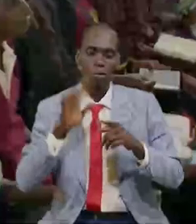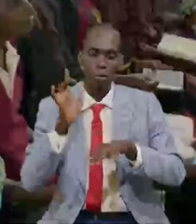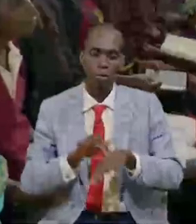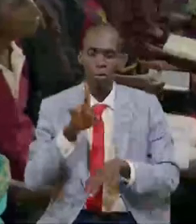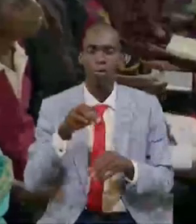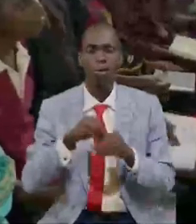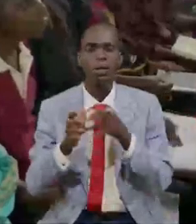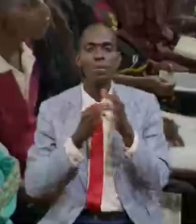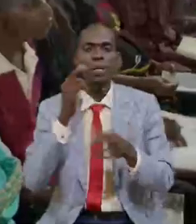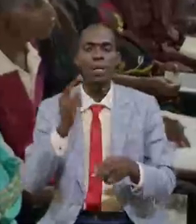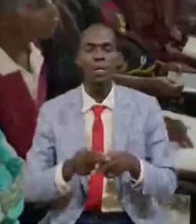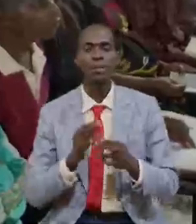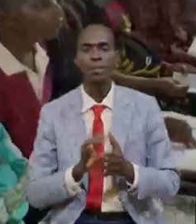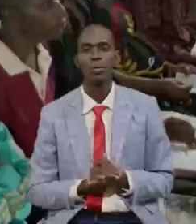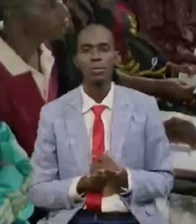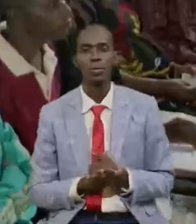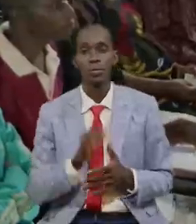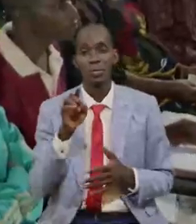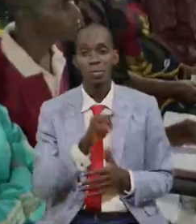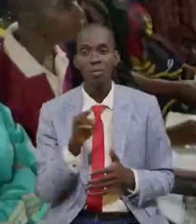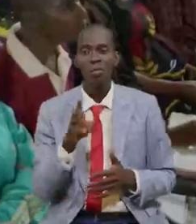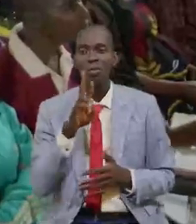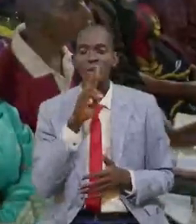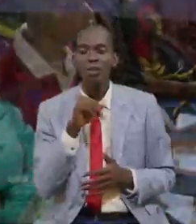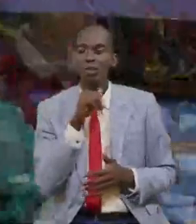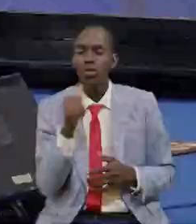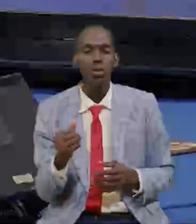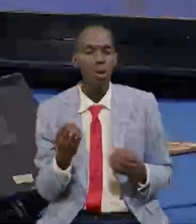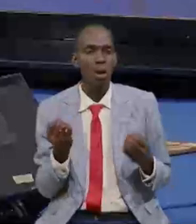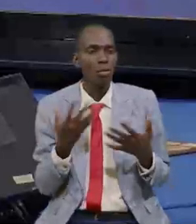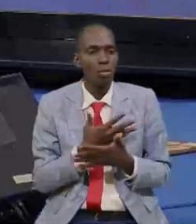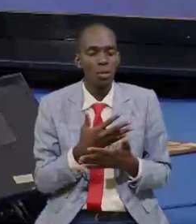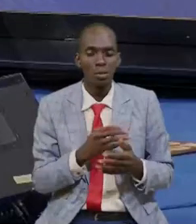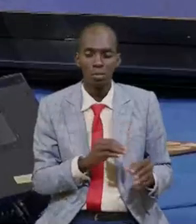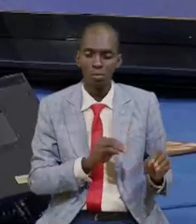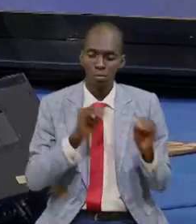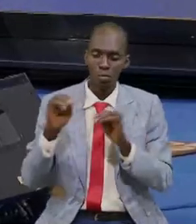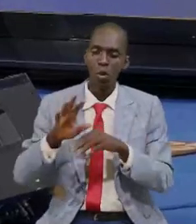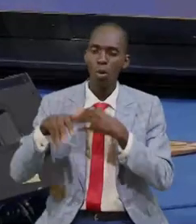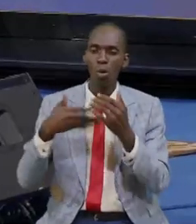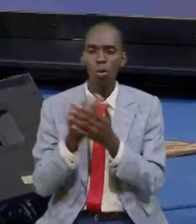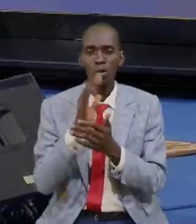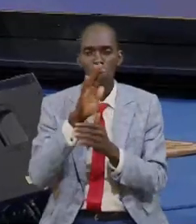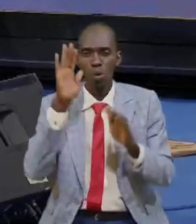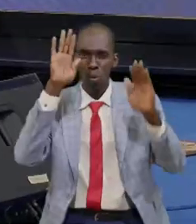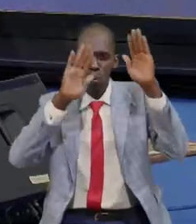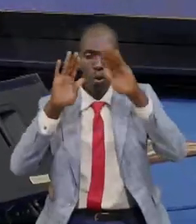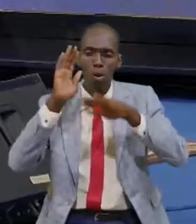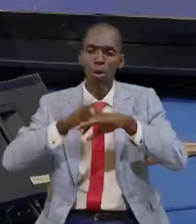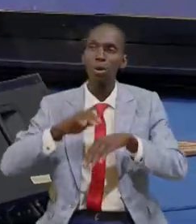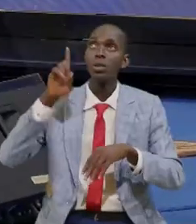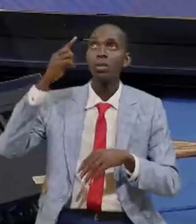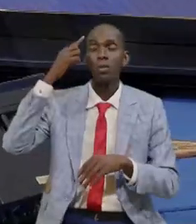il ne sera pas en mesure de te toucher au nom de Jésus. Donc vous n'avez pas peur. Déchargez-vous sur lui de